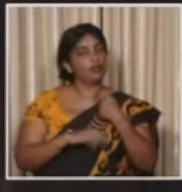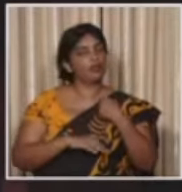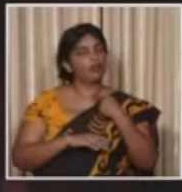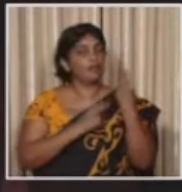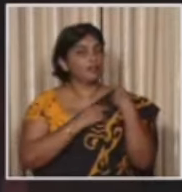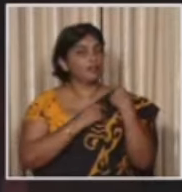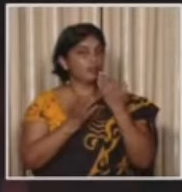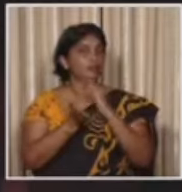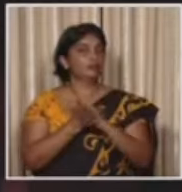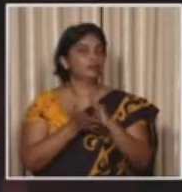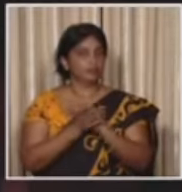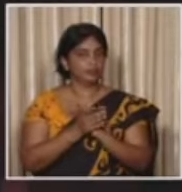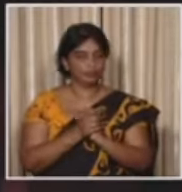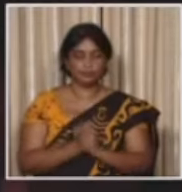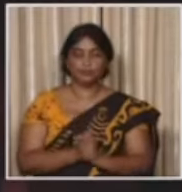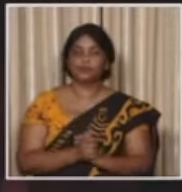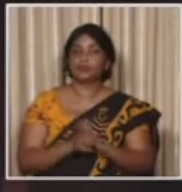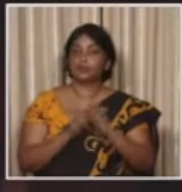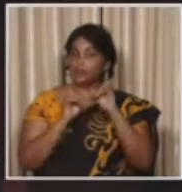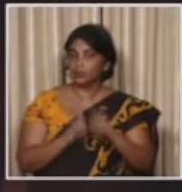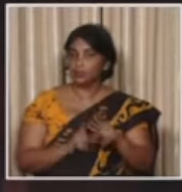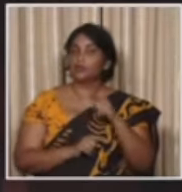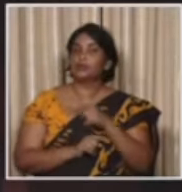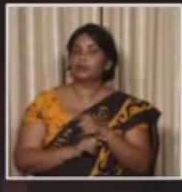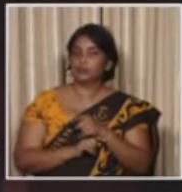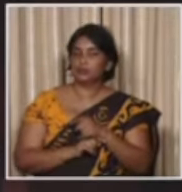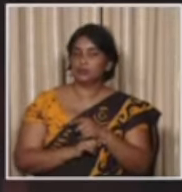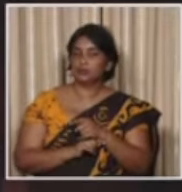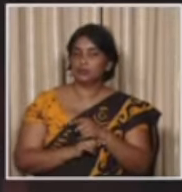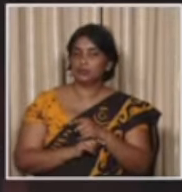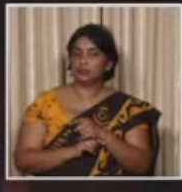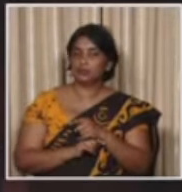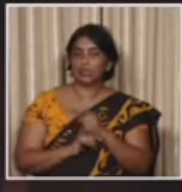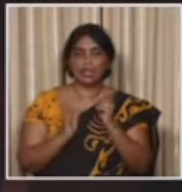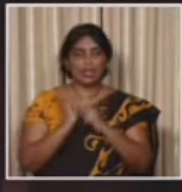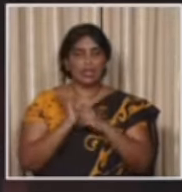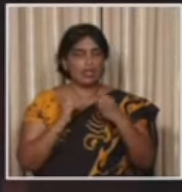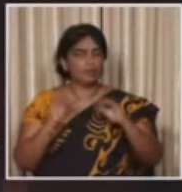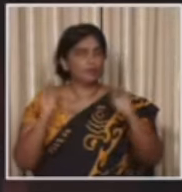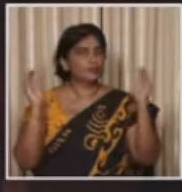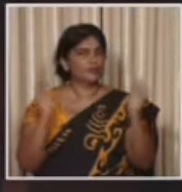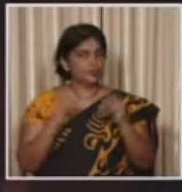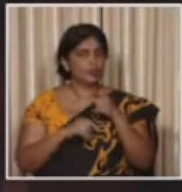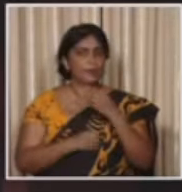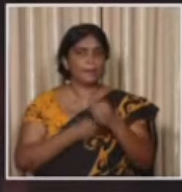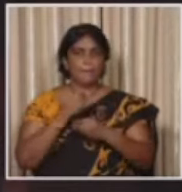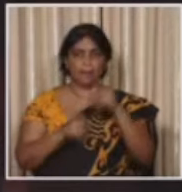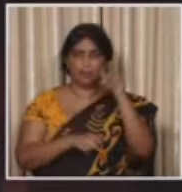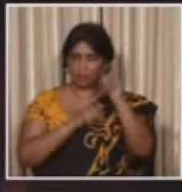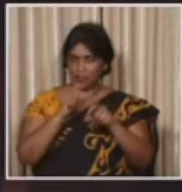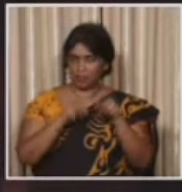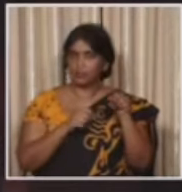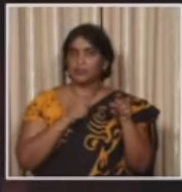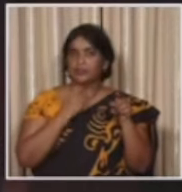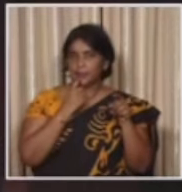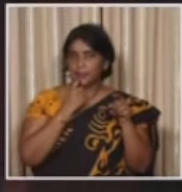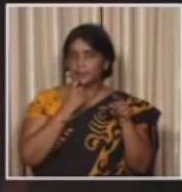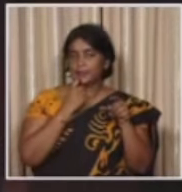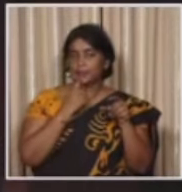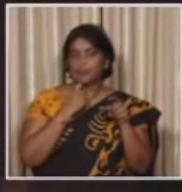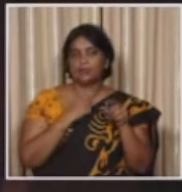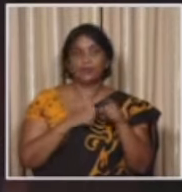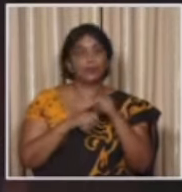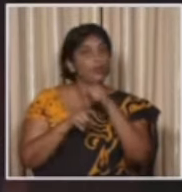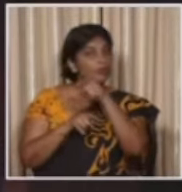කරා. ඒ අත්ත වශයෙන්ම මේ ශුද්‍ර කුඩා හා මධ්‍ය පරිමාණයේ කර්මාන්තකරුවන්